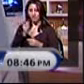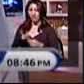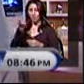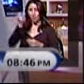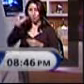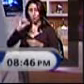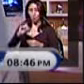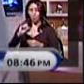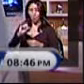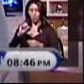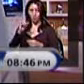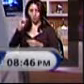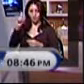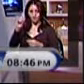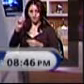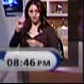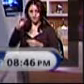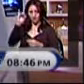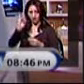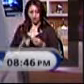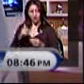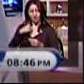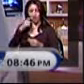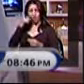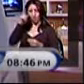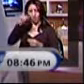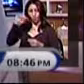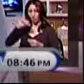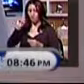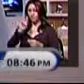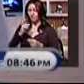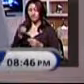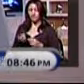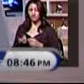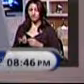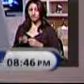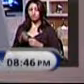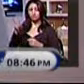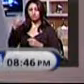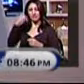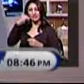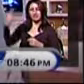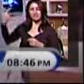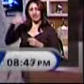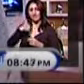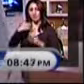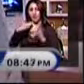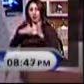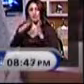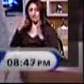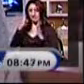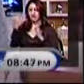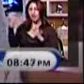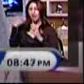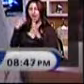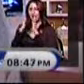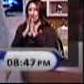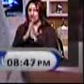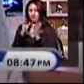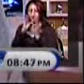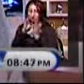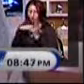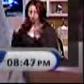قول لي وانا اعتذر اعتذارا علنيا. فالراجل مشكورا كلمني بعديها باربع ايام وقال لي انا اللي بعتذر،